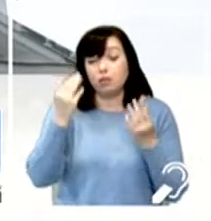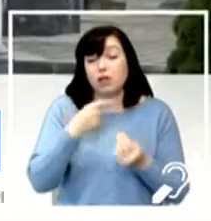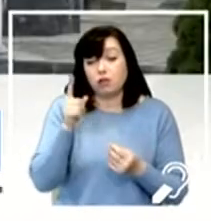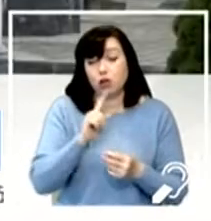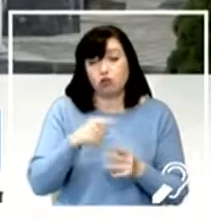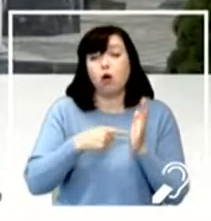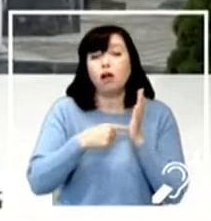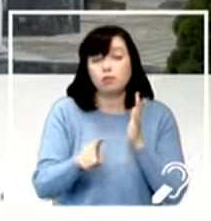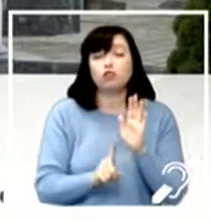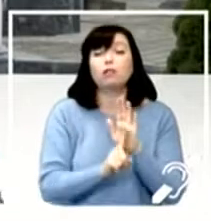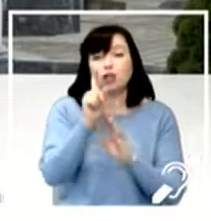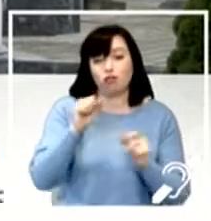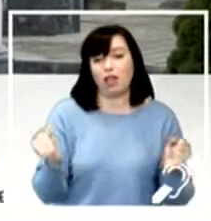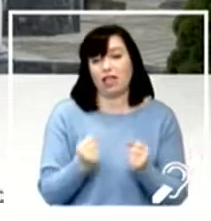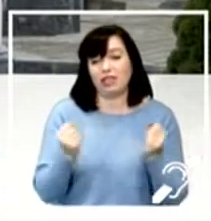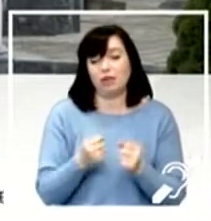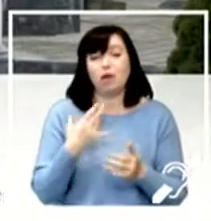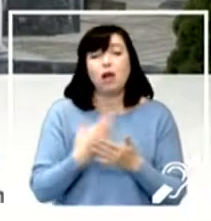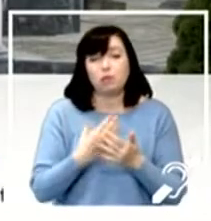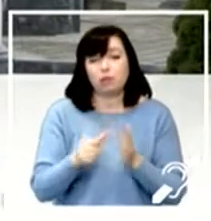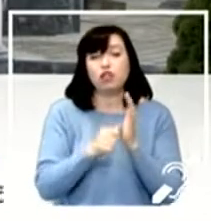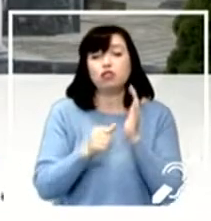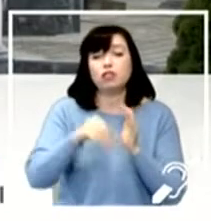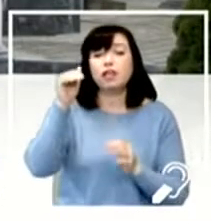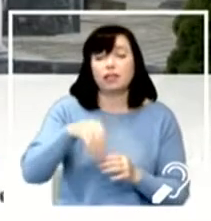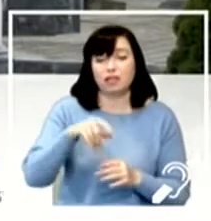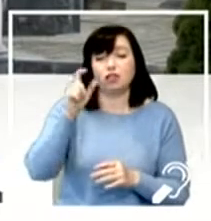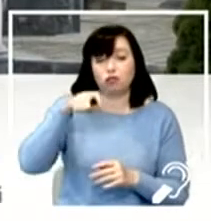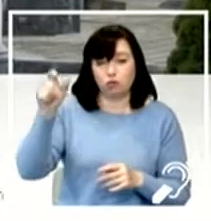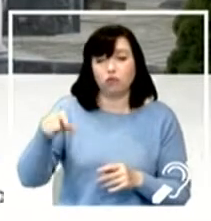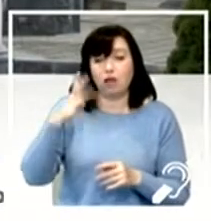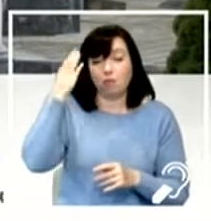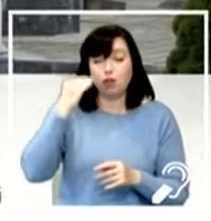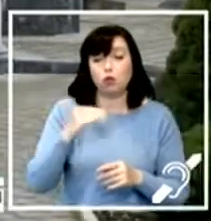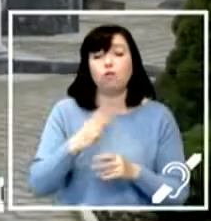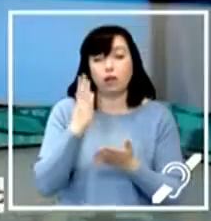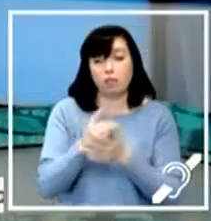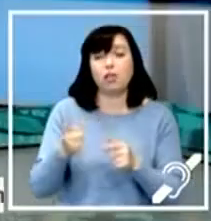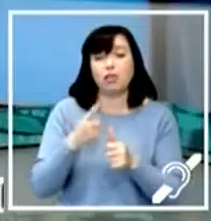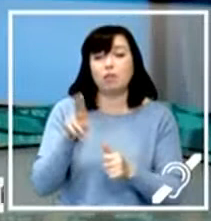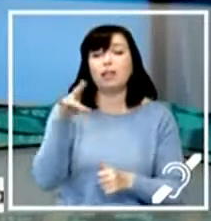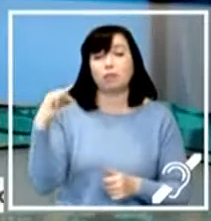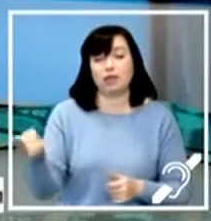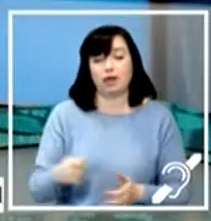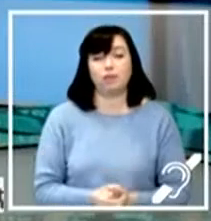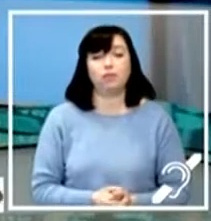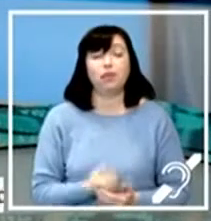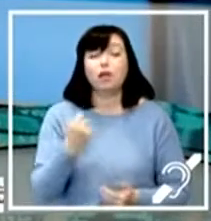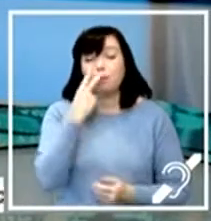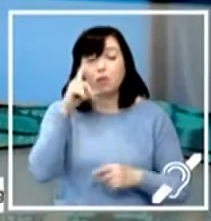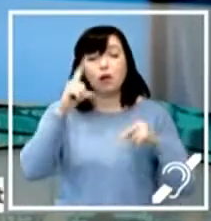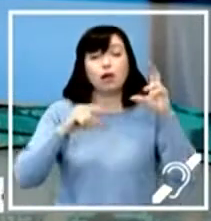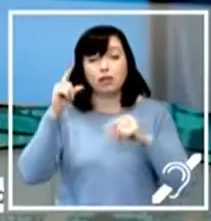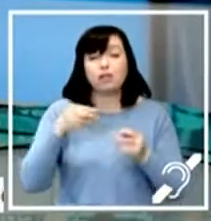că marchează începutul iernii. Aproape 60.000 de basarabeni poartă numele de Dumitru. Să vedem acum